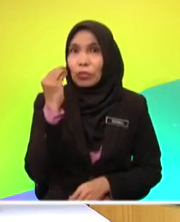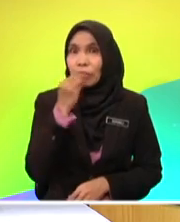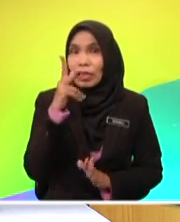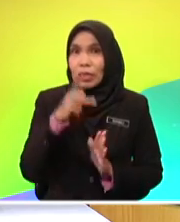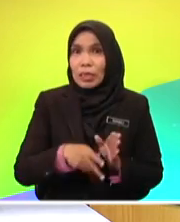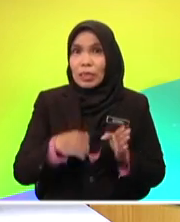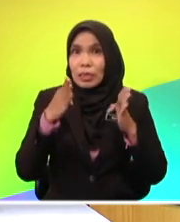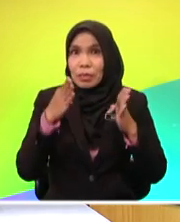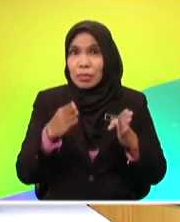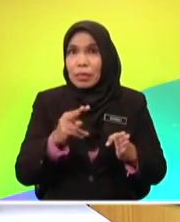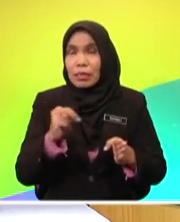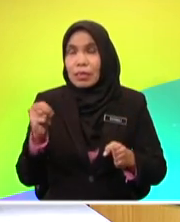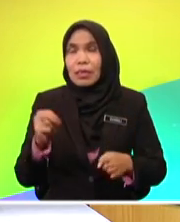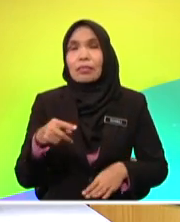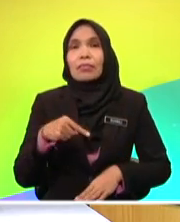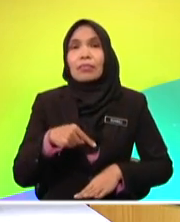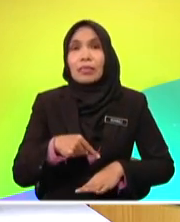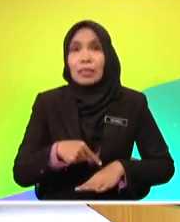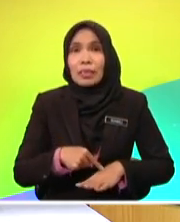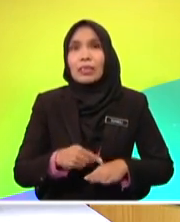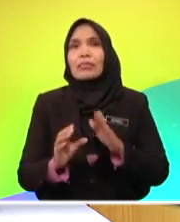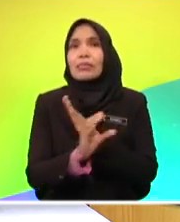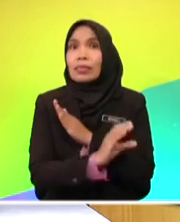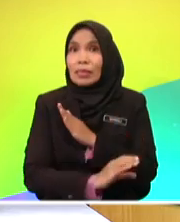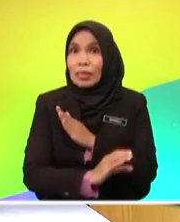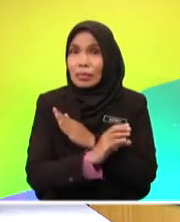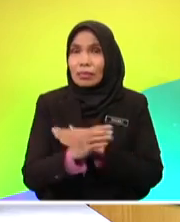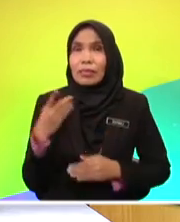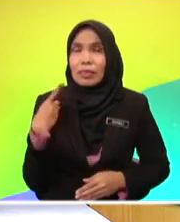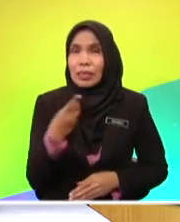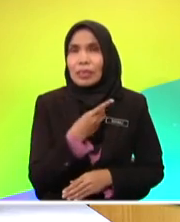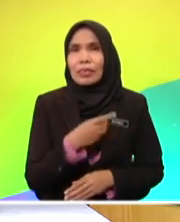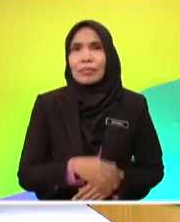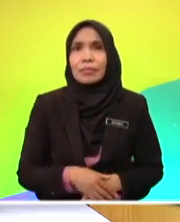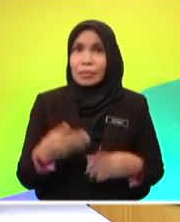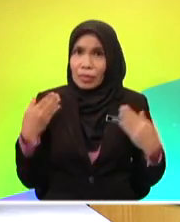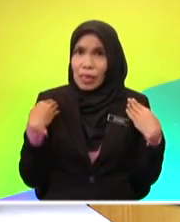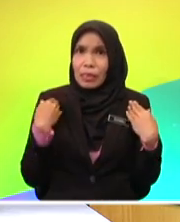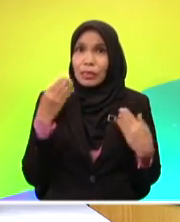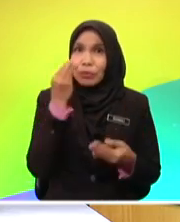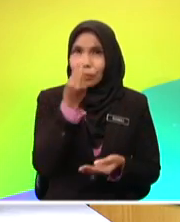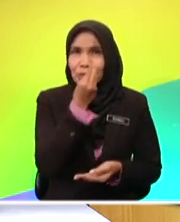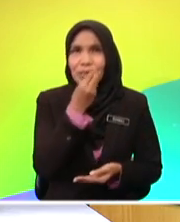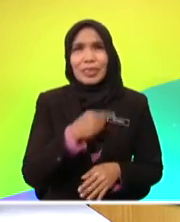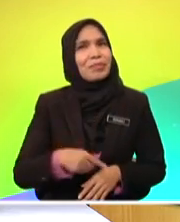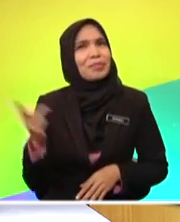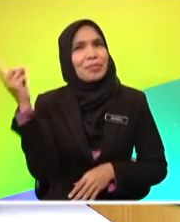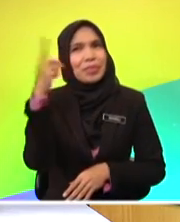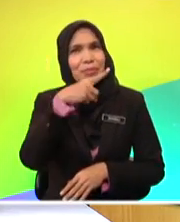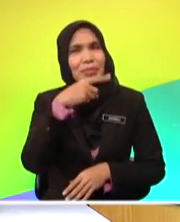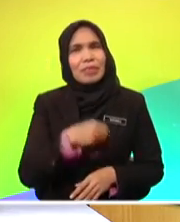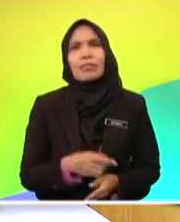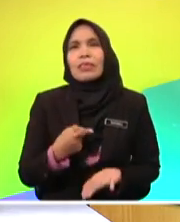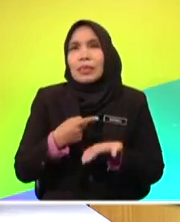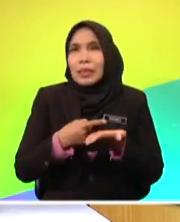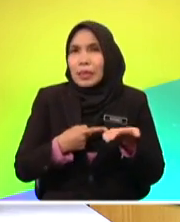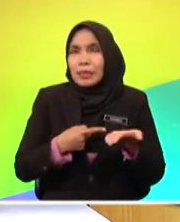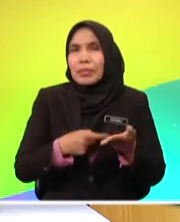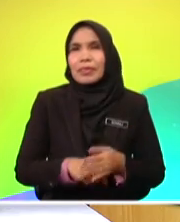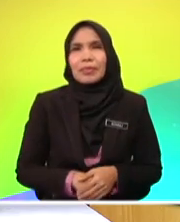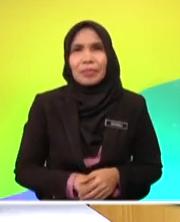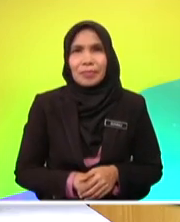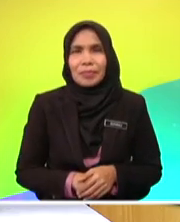tadi ada cikgu bawa ada bunga tu. Bunga tu ada kat depan. Okey, yeah. Bunga apa bermula dengan huruf R dan